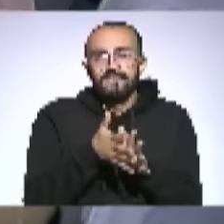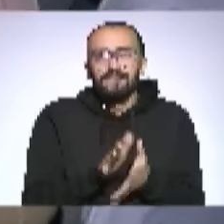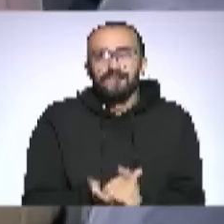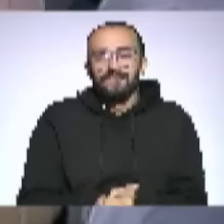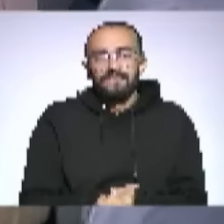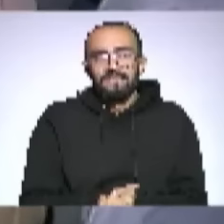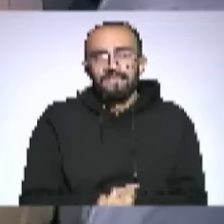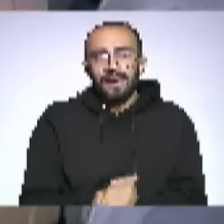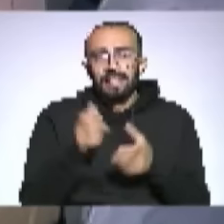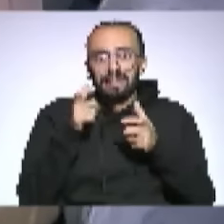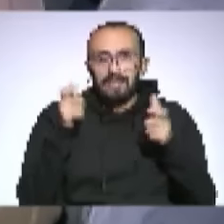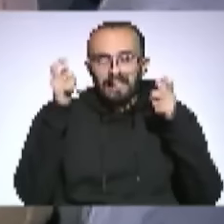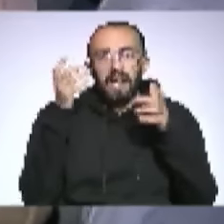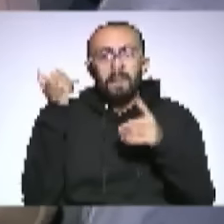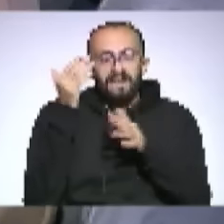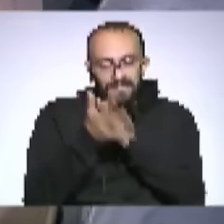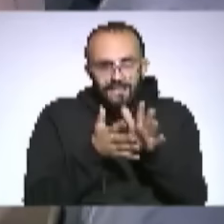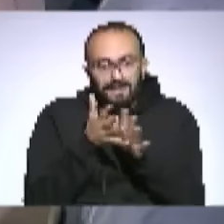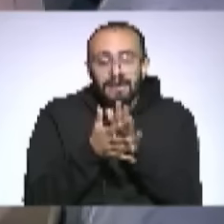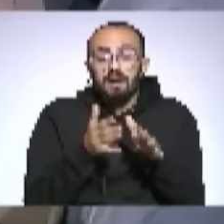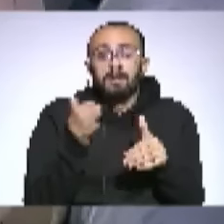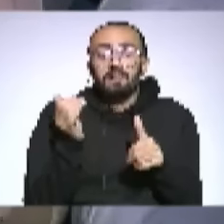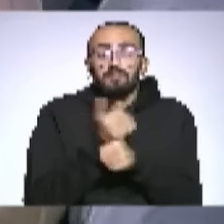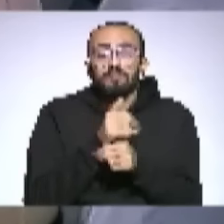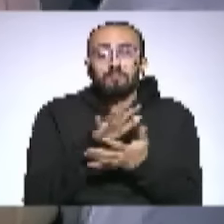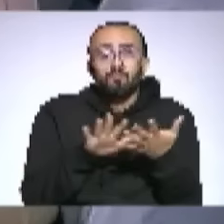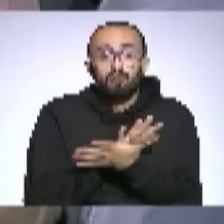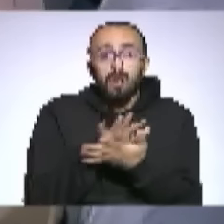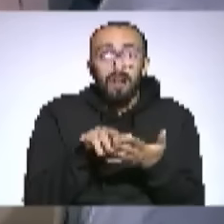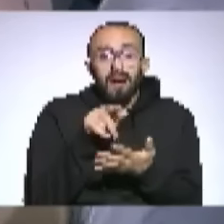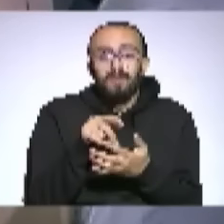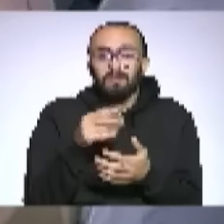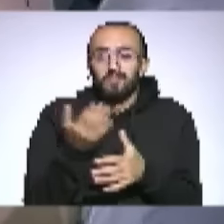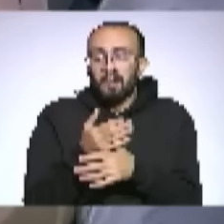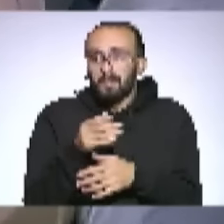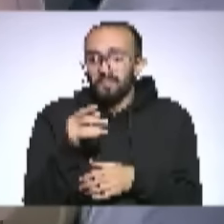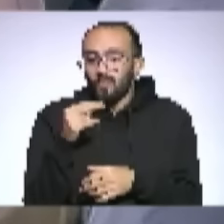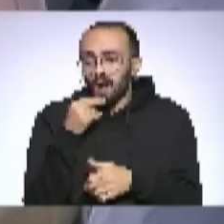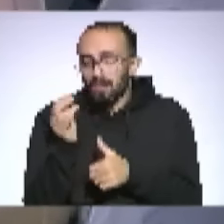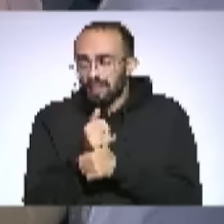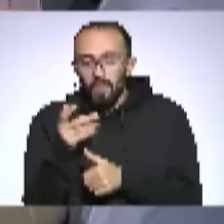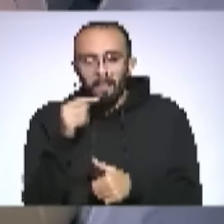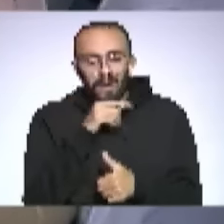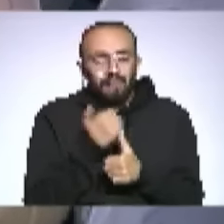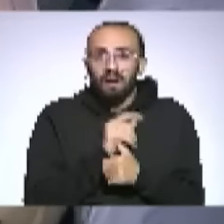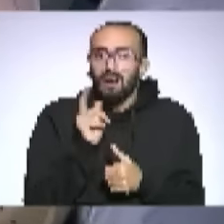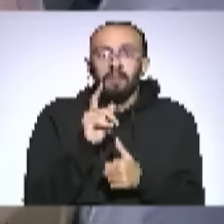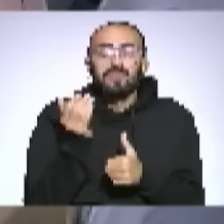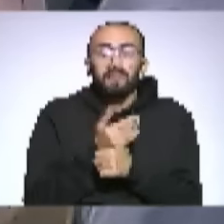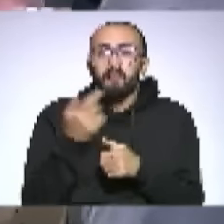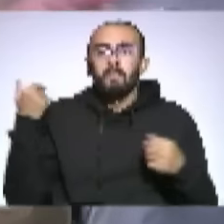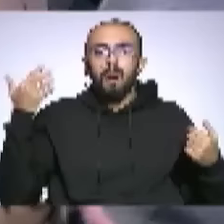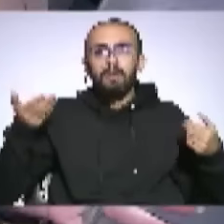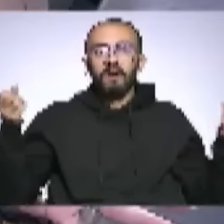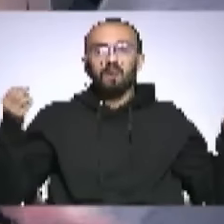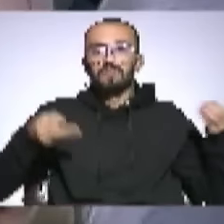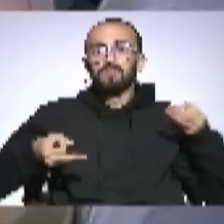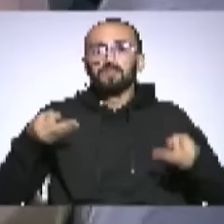كتير انه احيانا المشاكل الزوجيه لا بتيجي بسبب الزوج ولا بتيجي بسبب الزوجه لكن بسبب المؤثرات